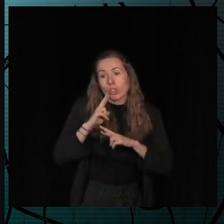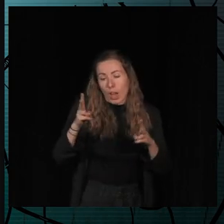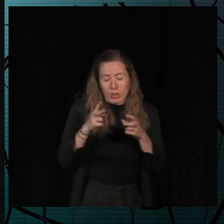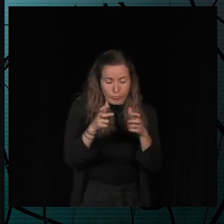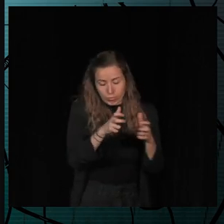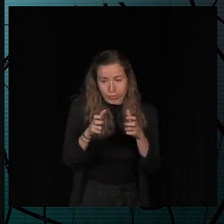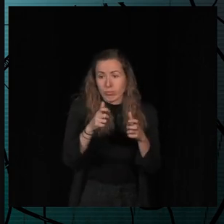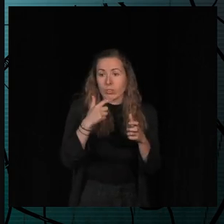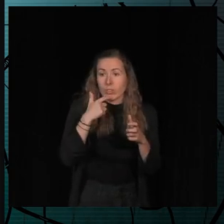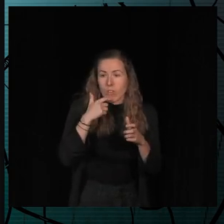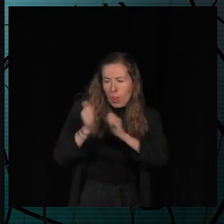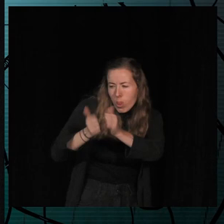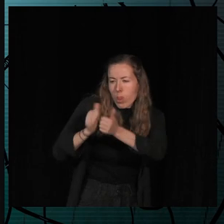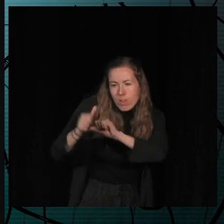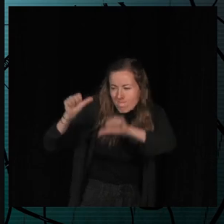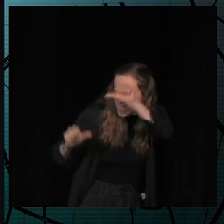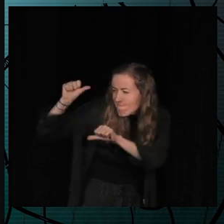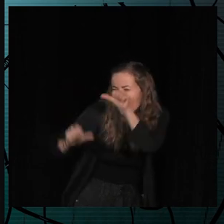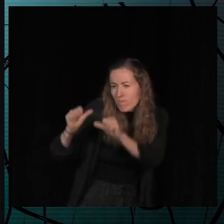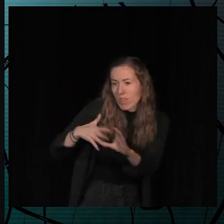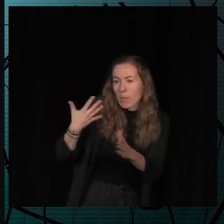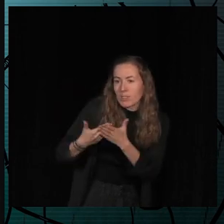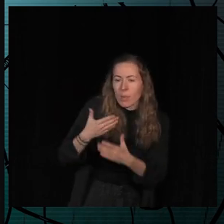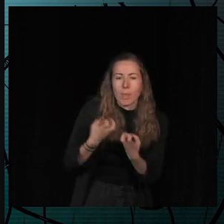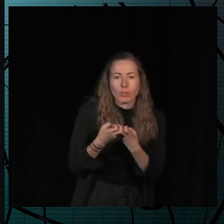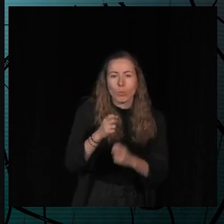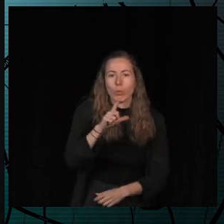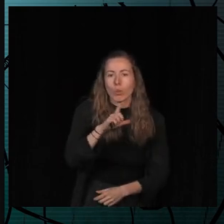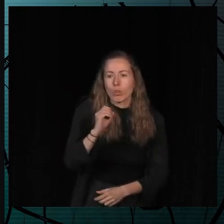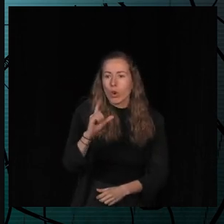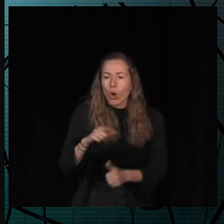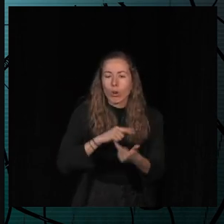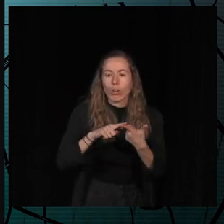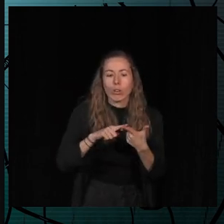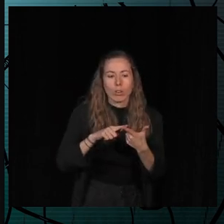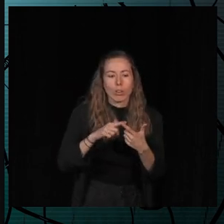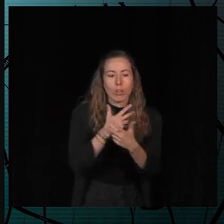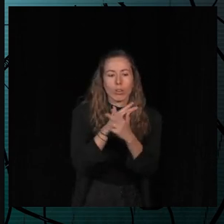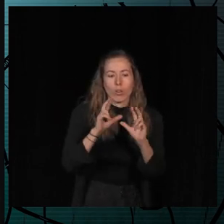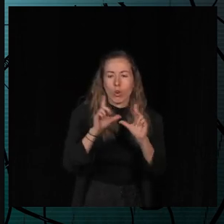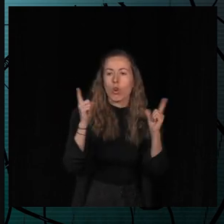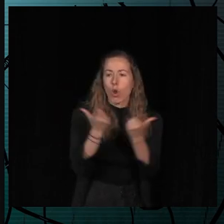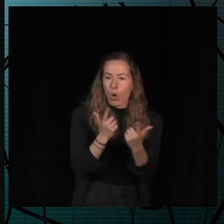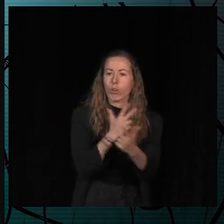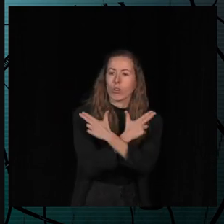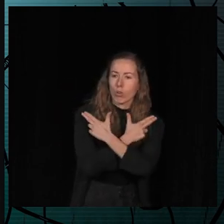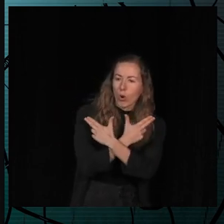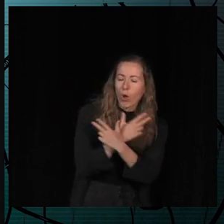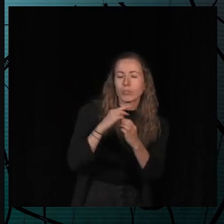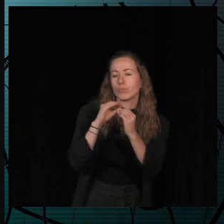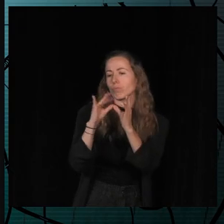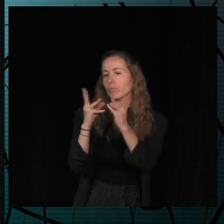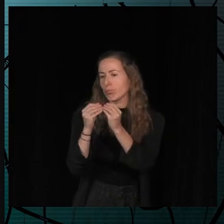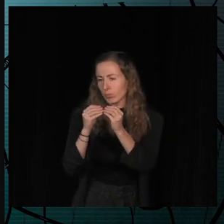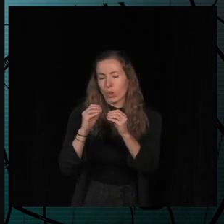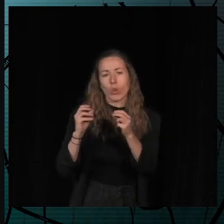à des jeux très compétitif lol call of d'autres jeux de cet ordre qui vont justement